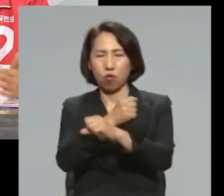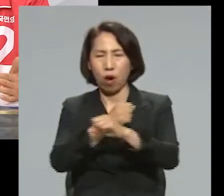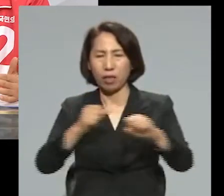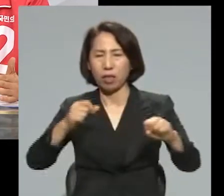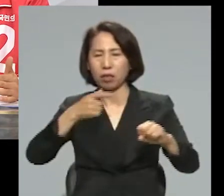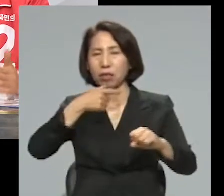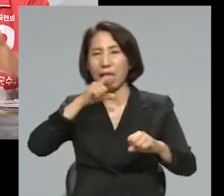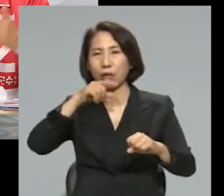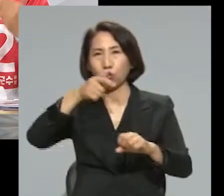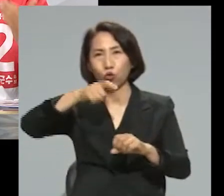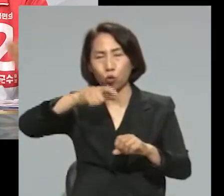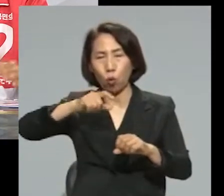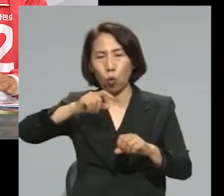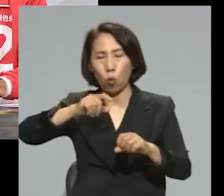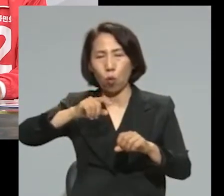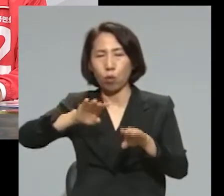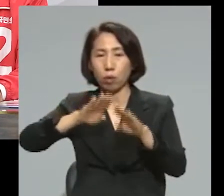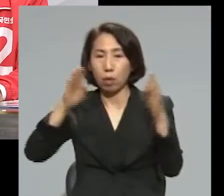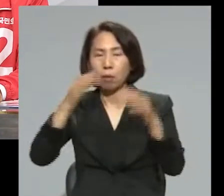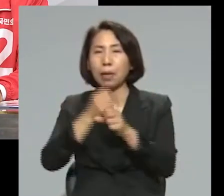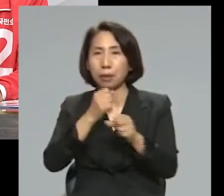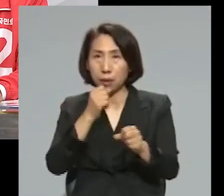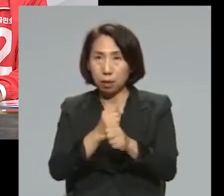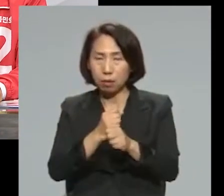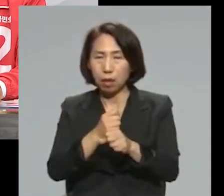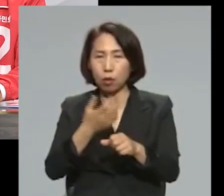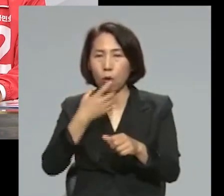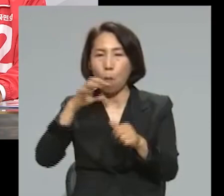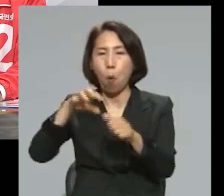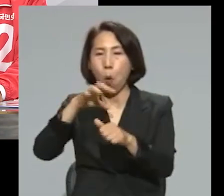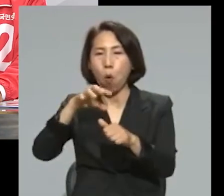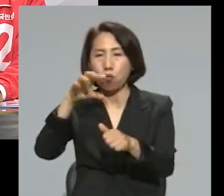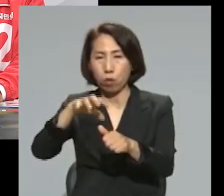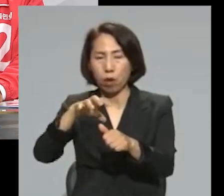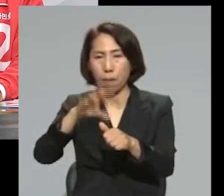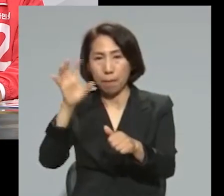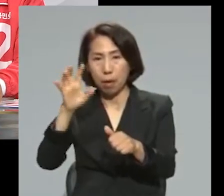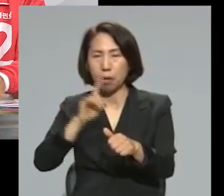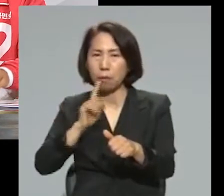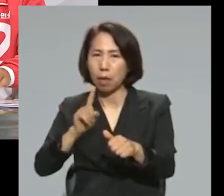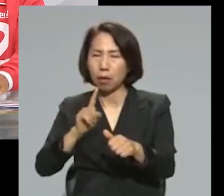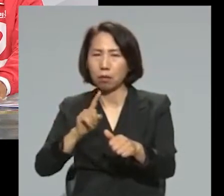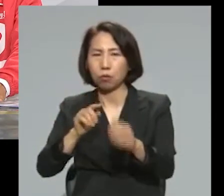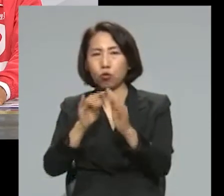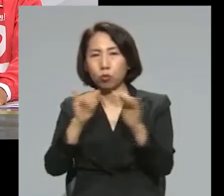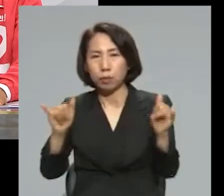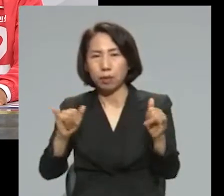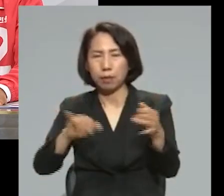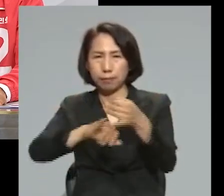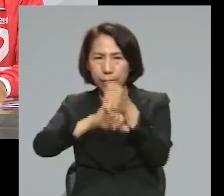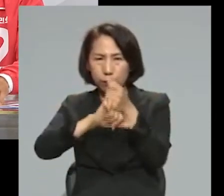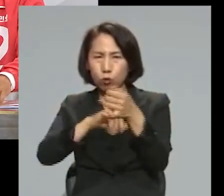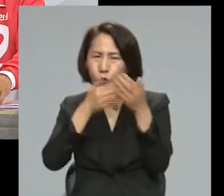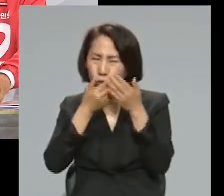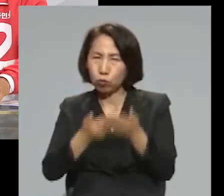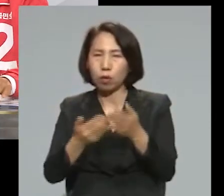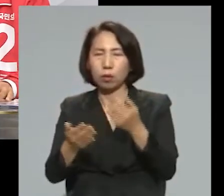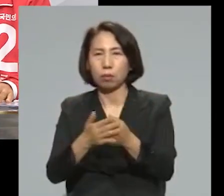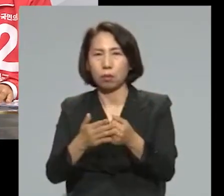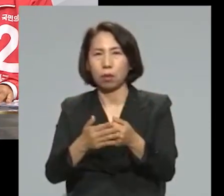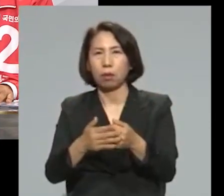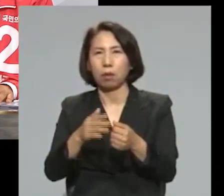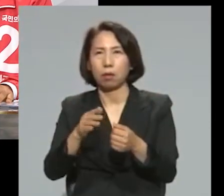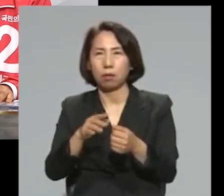개통을 하겠다, 또한 상수도 구역을 해제하겠다는 부분은 주민과의 심대한 약속이기 때문에 이 약속에 대한 사항은